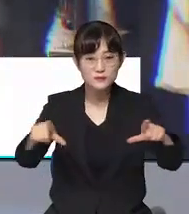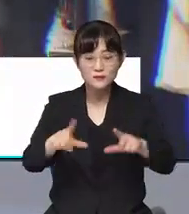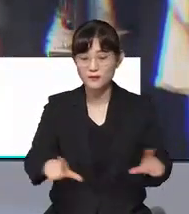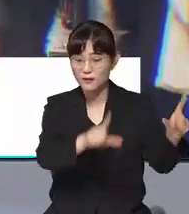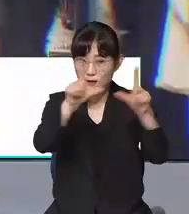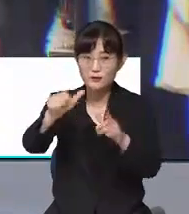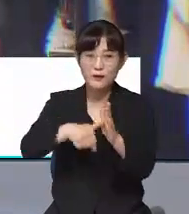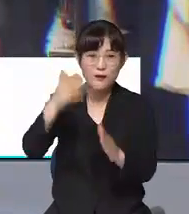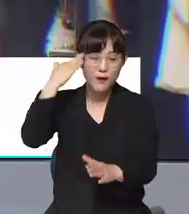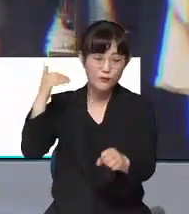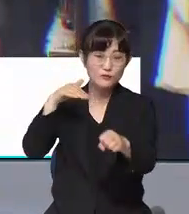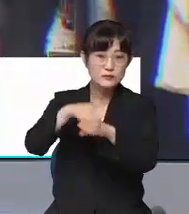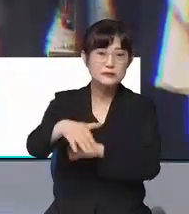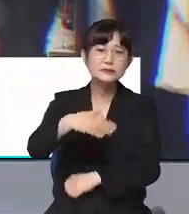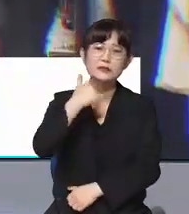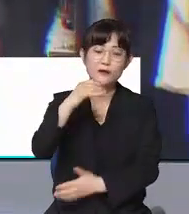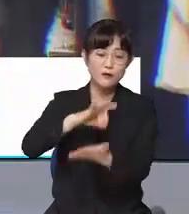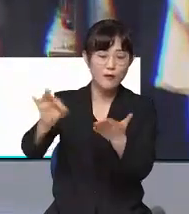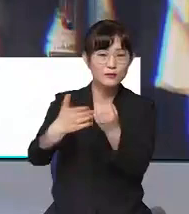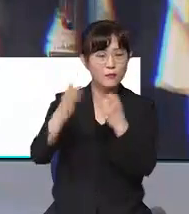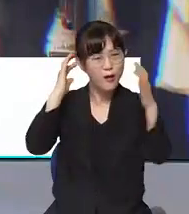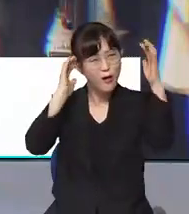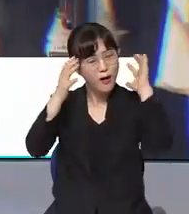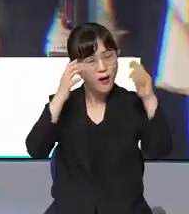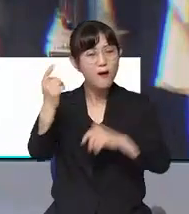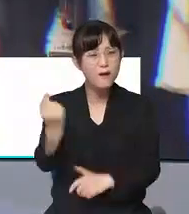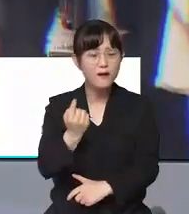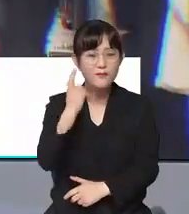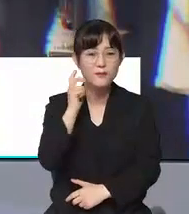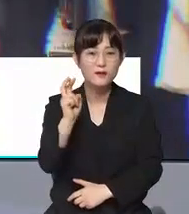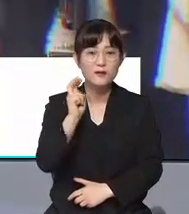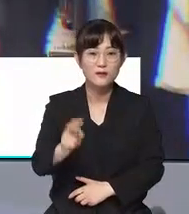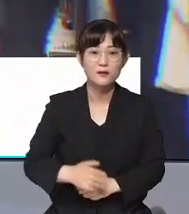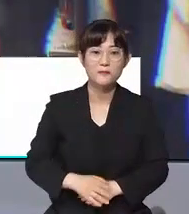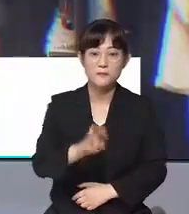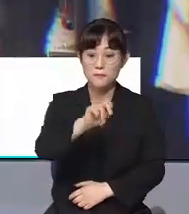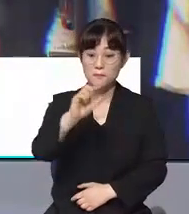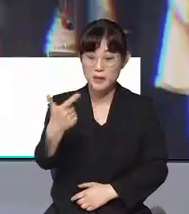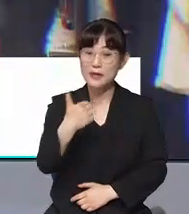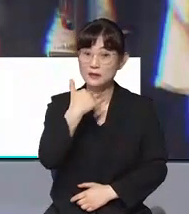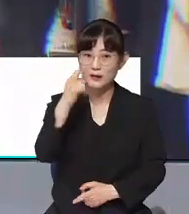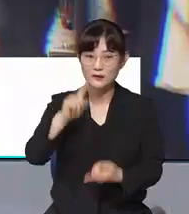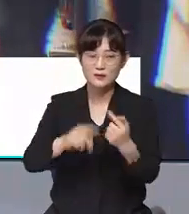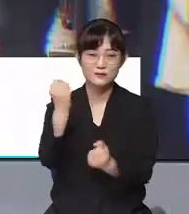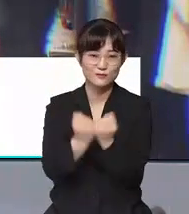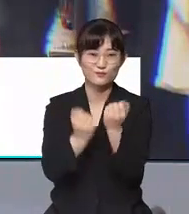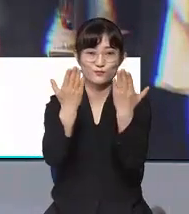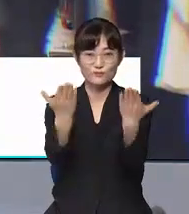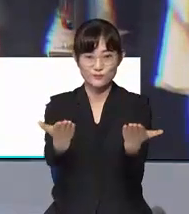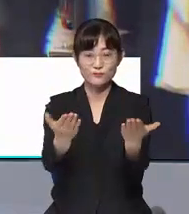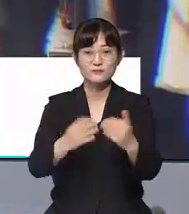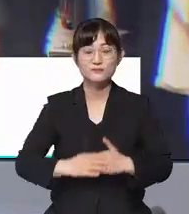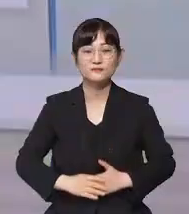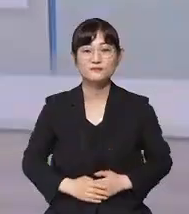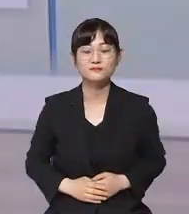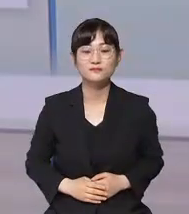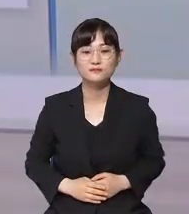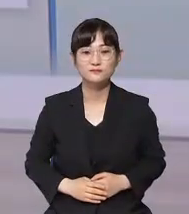있어 헷갈리시는 분들 많으실텐데요이 만나이에 대한 모든 것 조윤정 기자가 설명해 드립니다